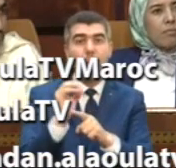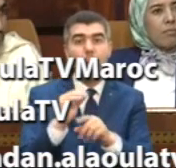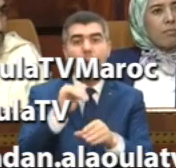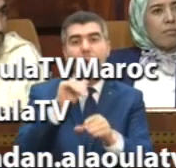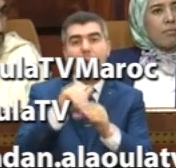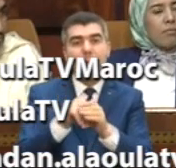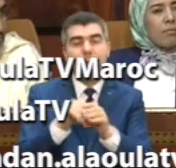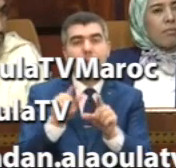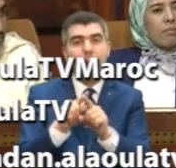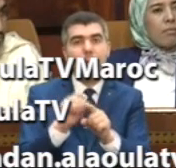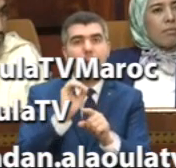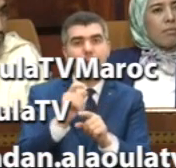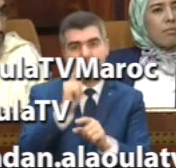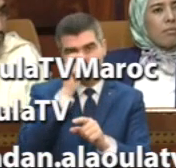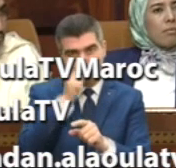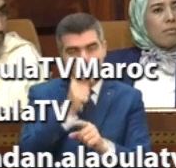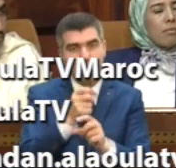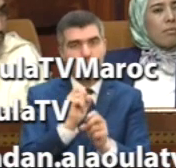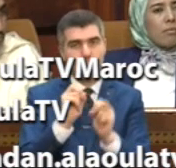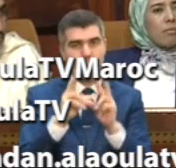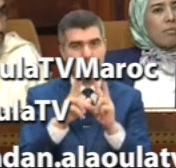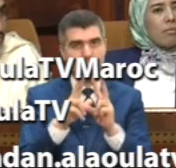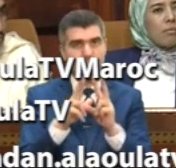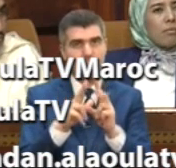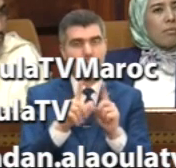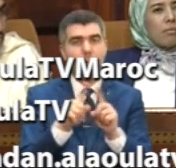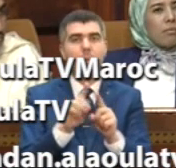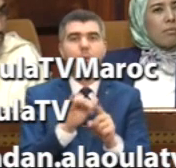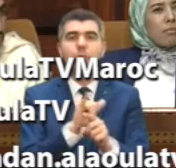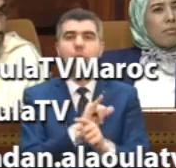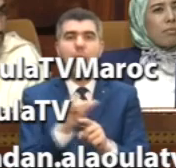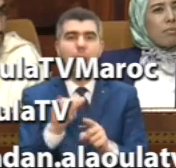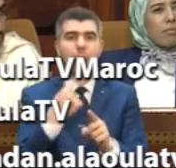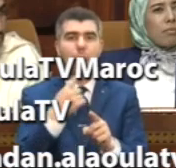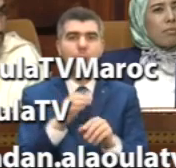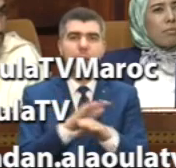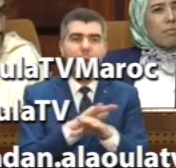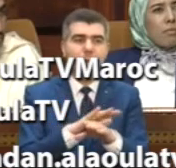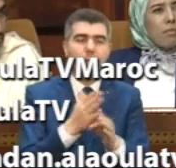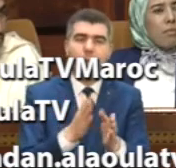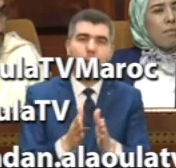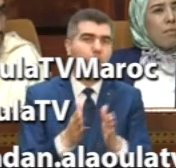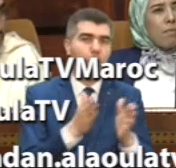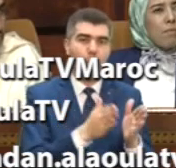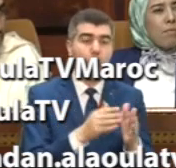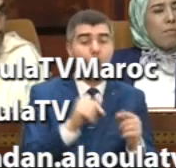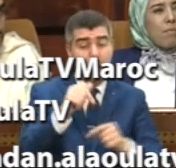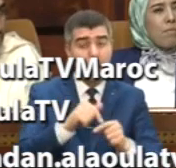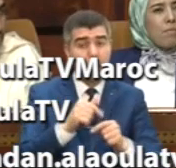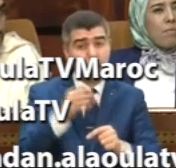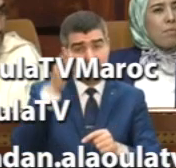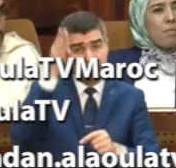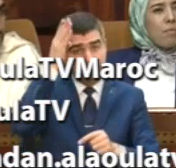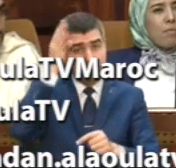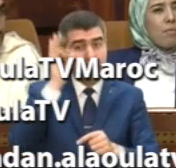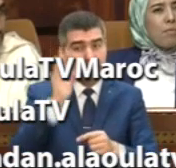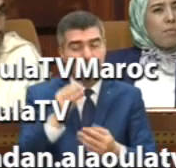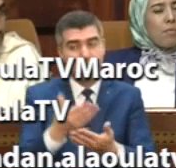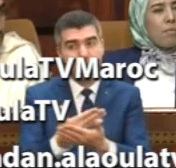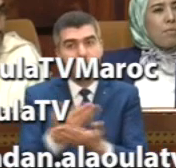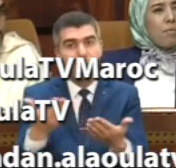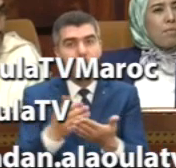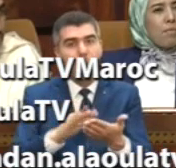أطر فهنيئا لها تستحق المراسم العليا، لا نرد الأحزاب لأنها أحزاب سياسية، أحزاب سياسية عندما كانتها في الوساطة بين المجتمع بين